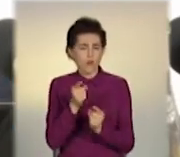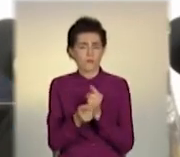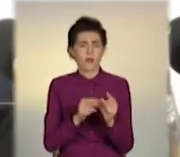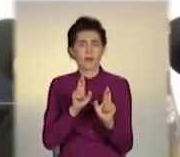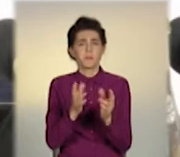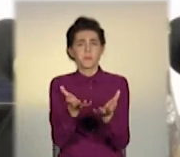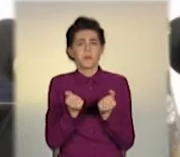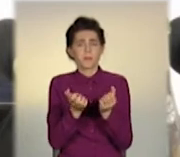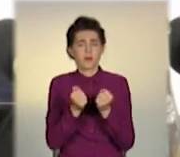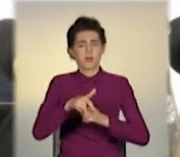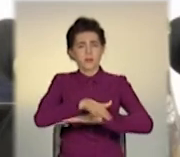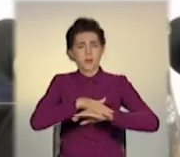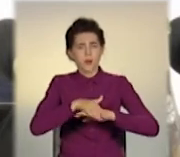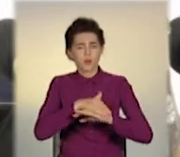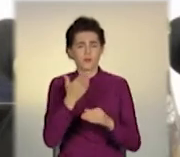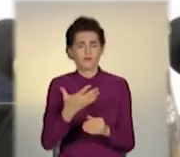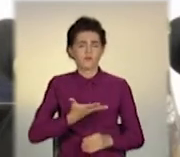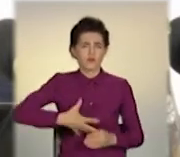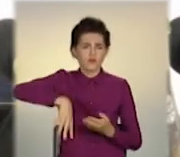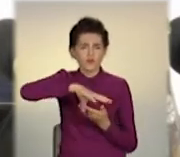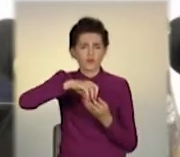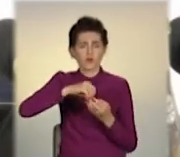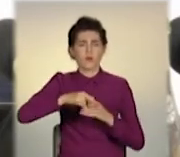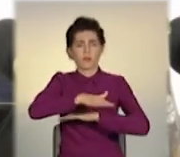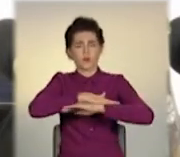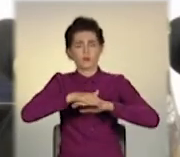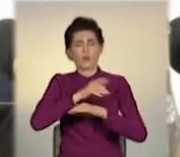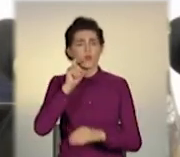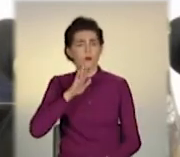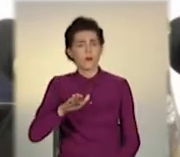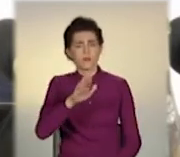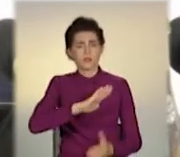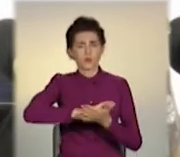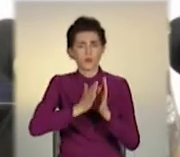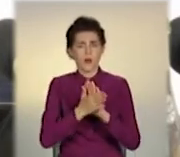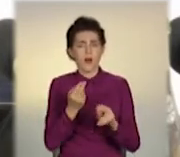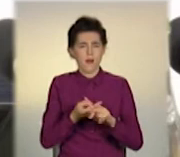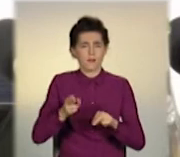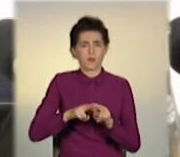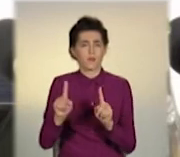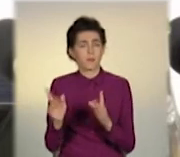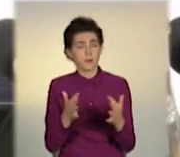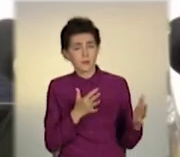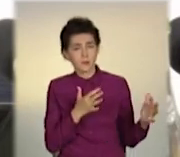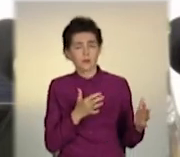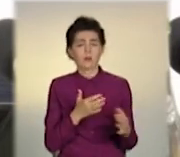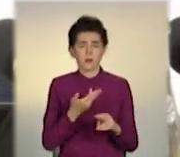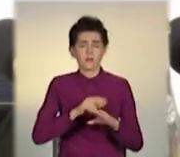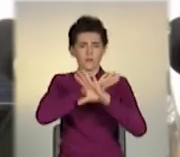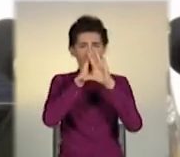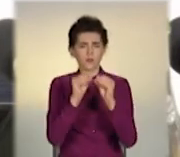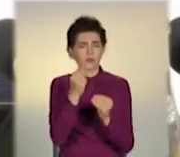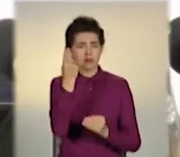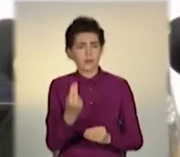сприйняття населенням, і взагалі населенням країни, ситуації, яка відбувається, і в цілому